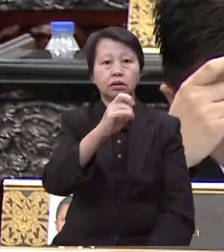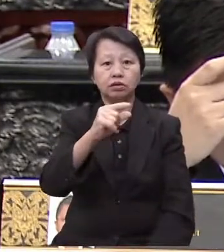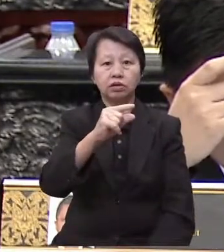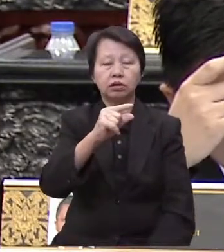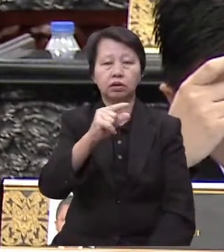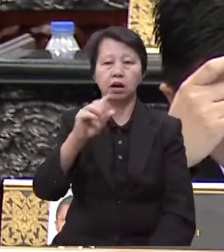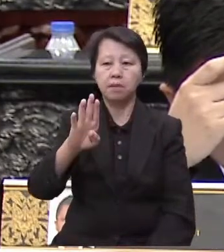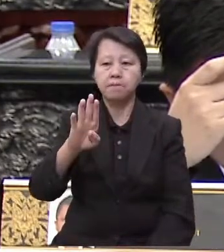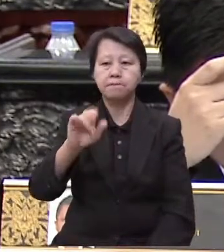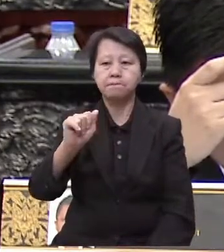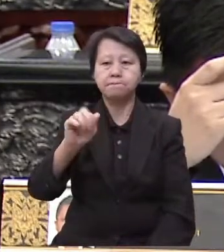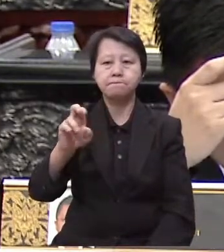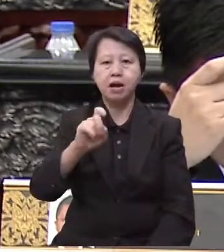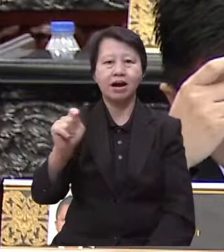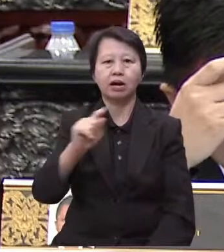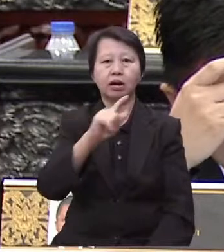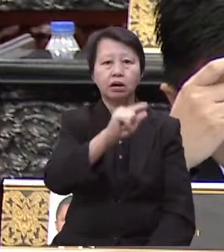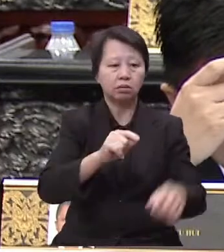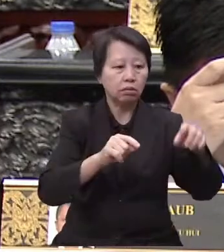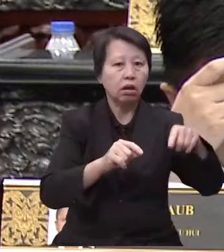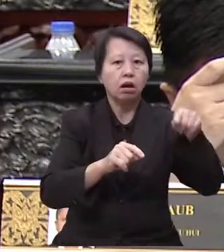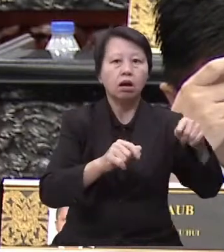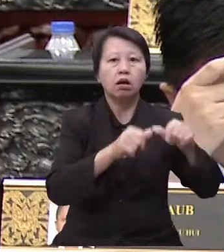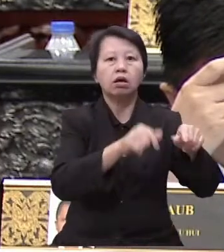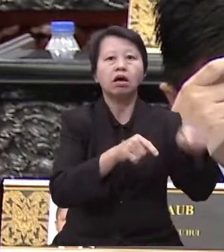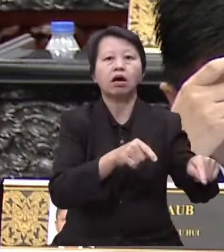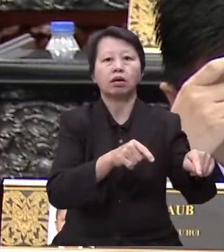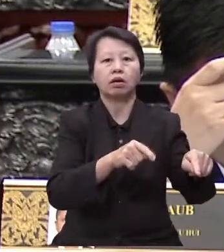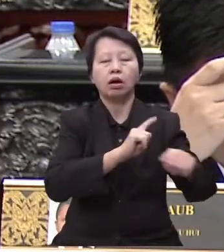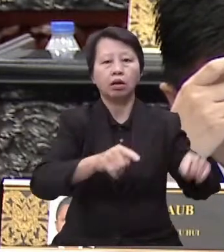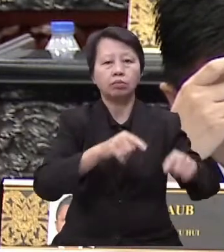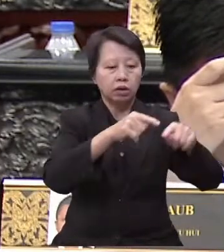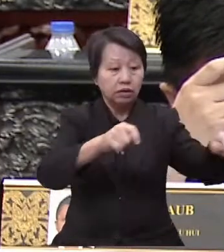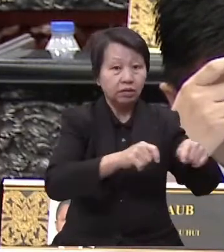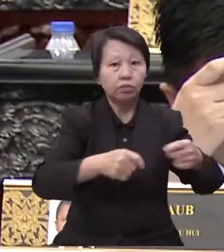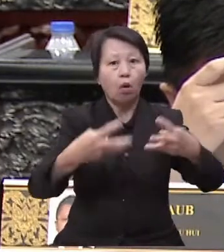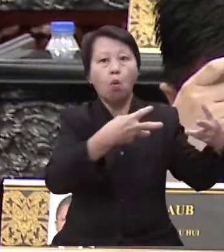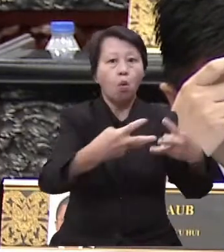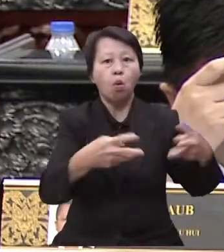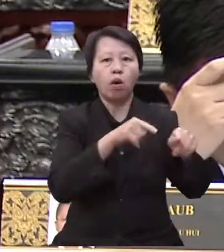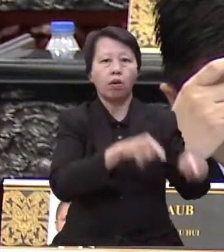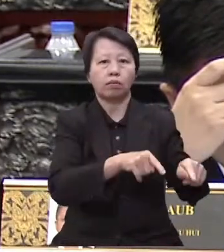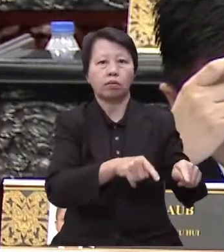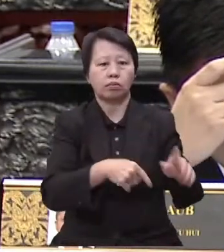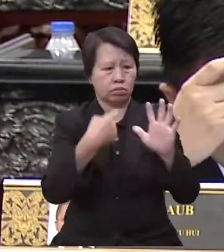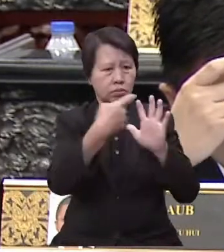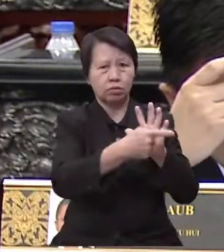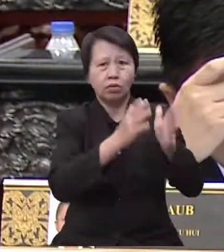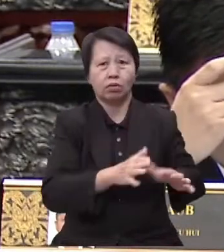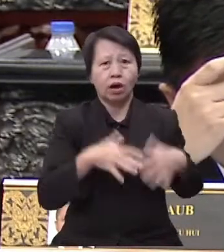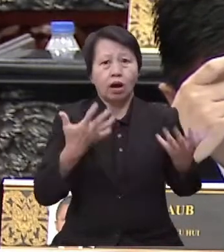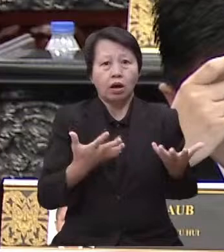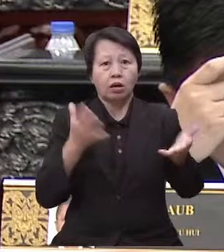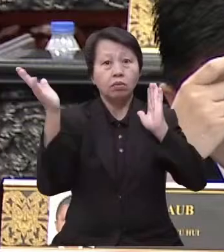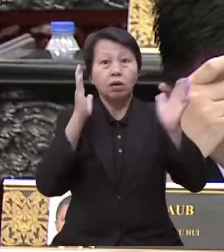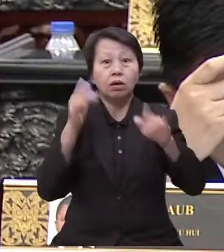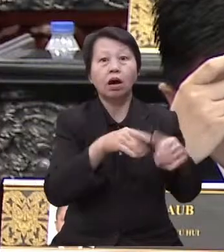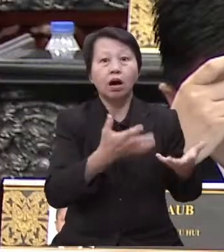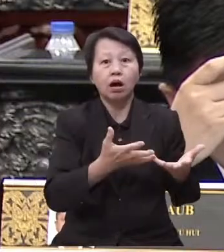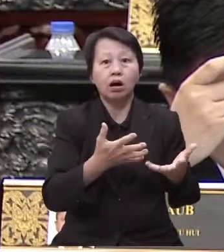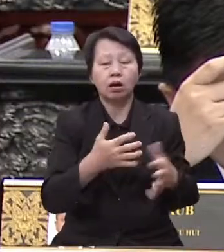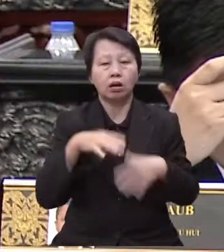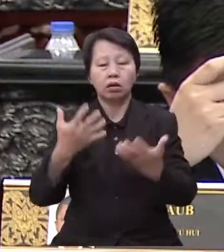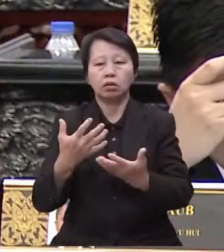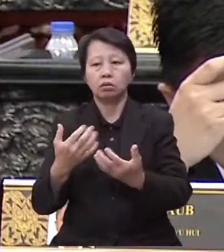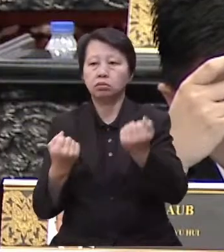pertempuran berterusan antara tentera Israel dengan kumpulan Palestin Hamas. Jadi apakah langkah ataupun bantuan